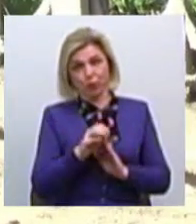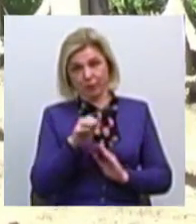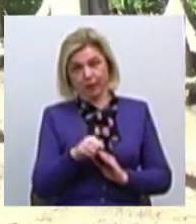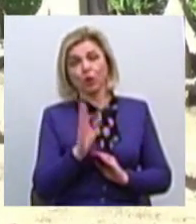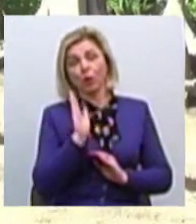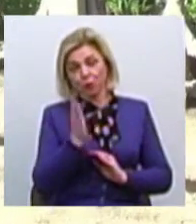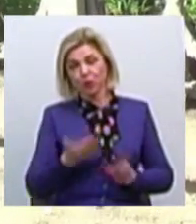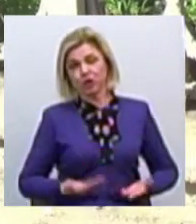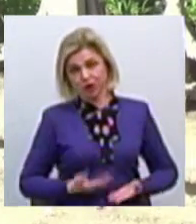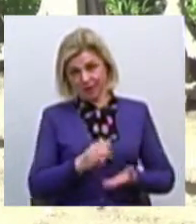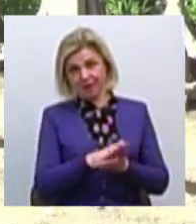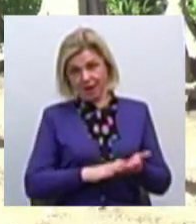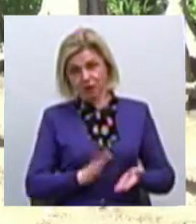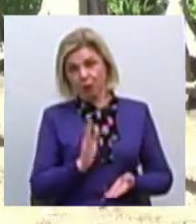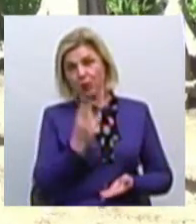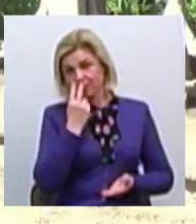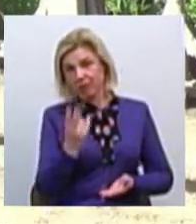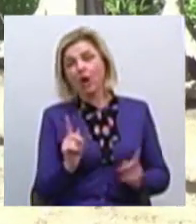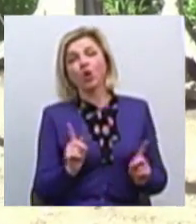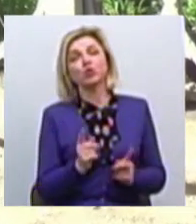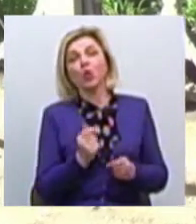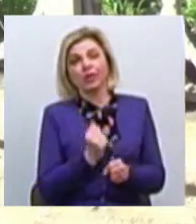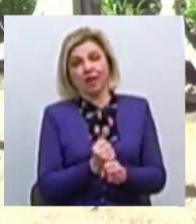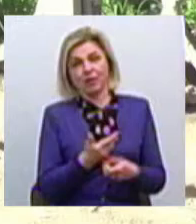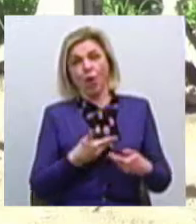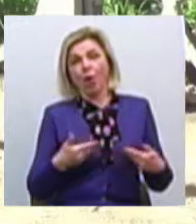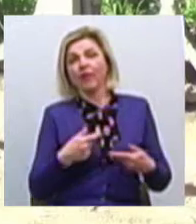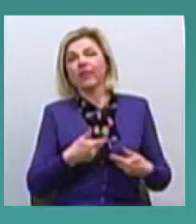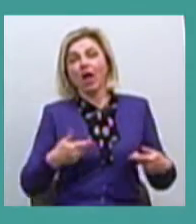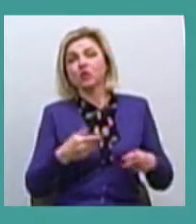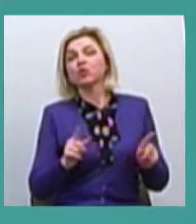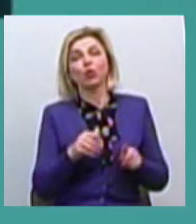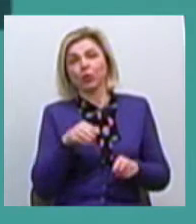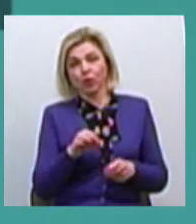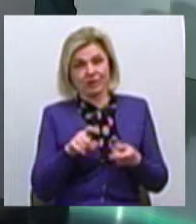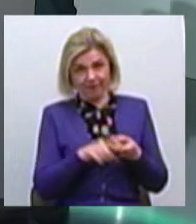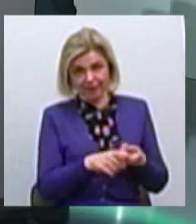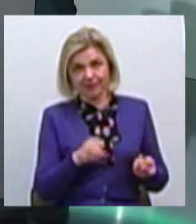Будем смотреть, а что мы должны делать. От нас разве что-то зависит.